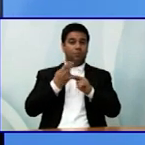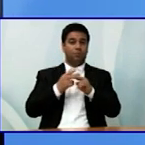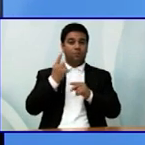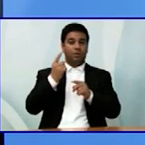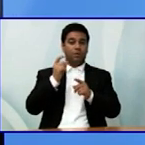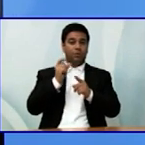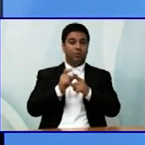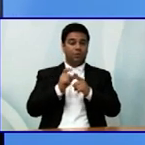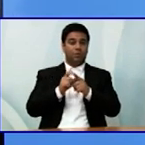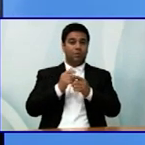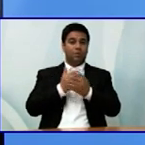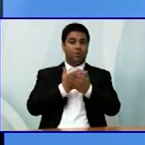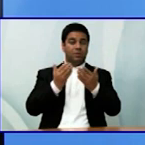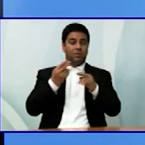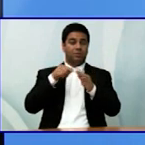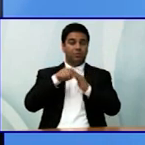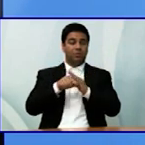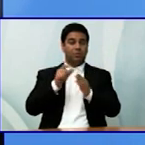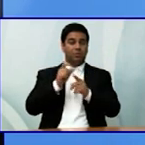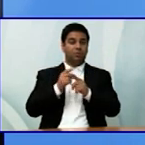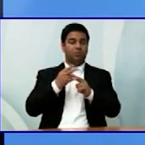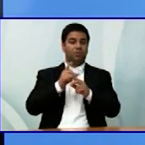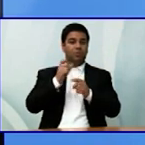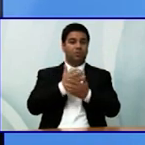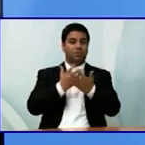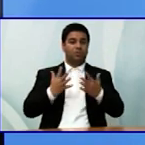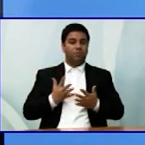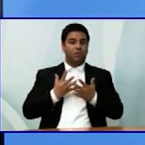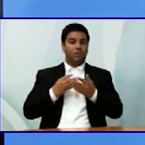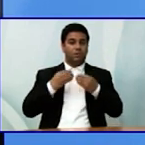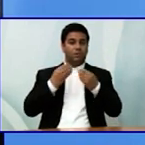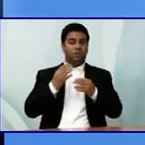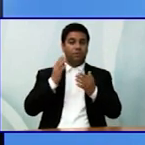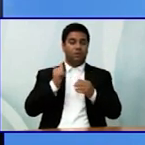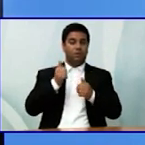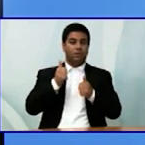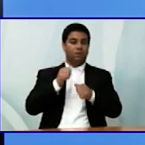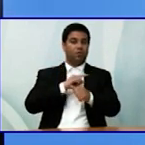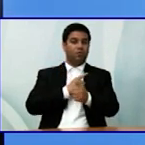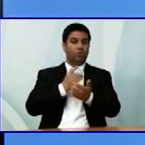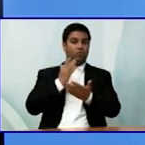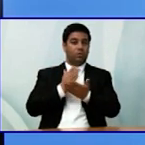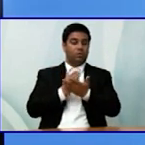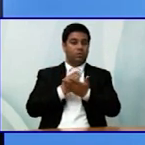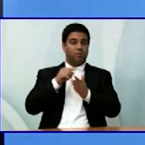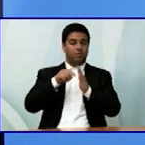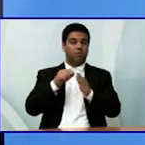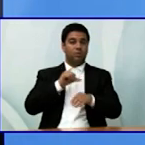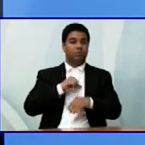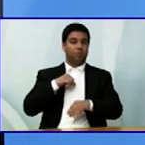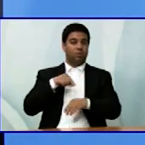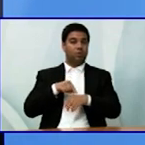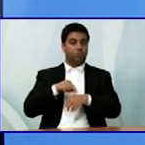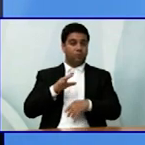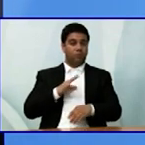shirin so'z siz bu so'zning na qadar umidbaxsh va katta qudratga ega ekanligini his